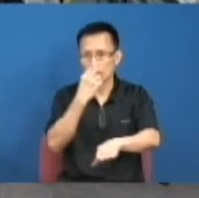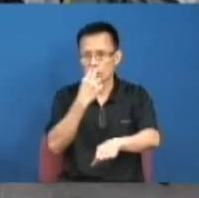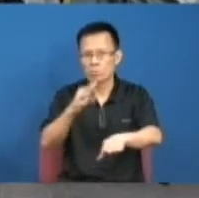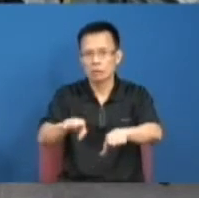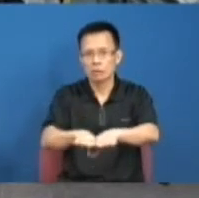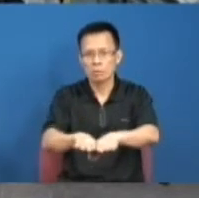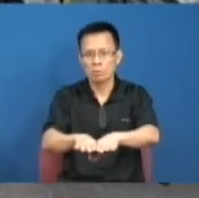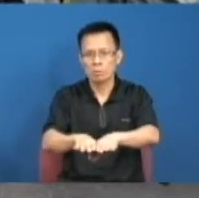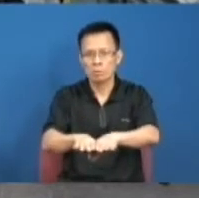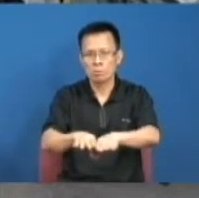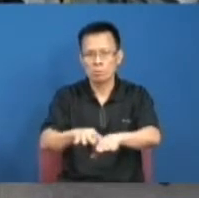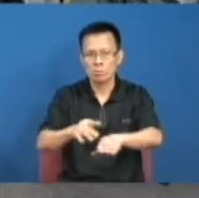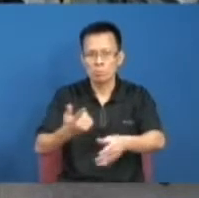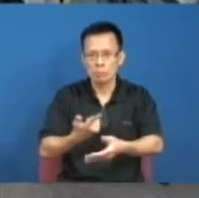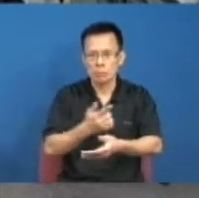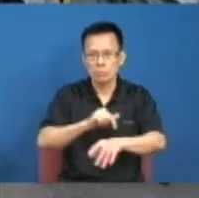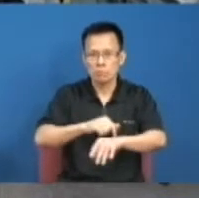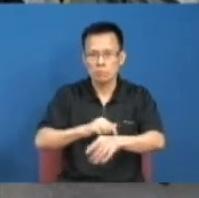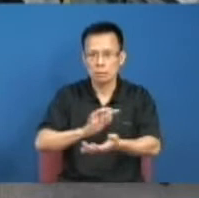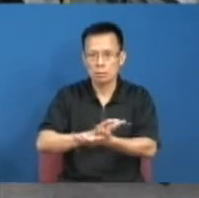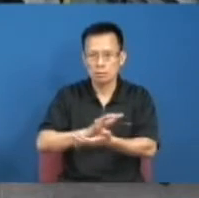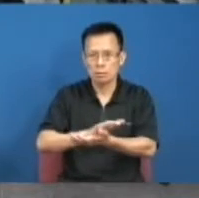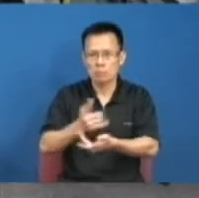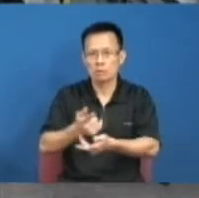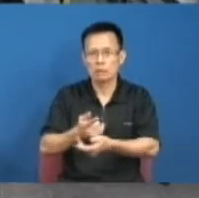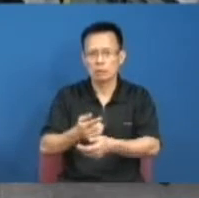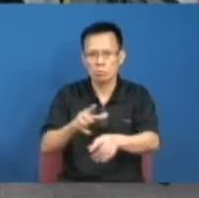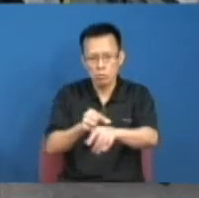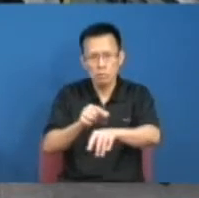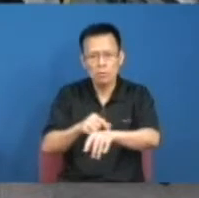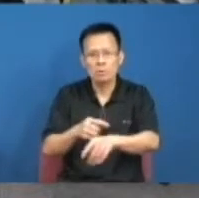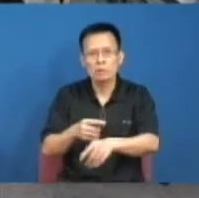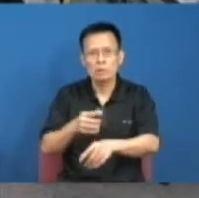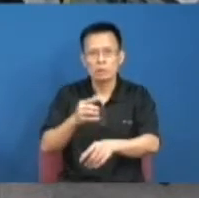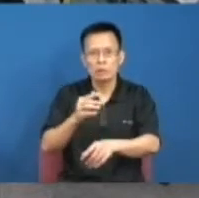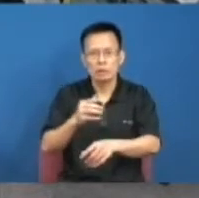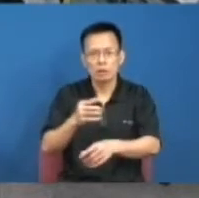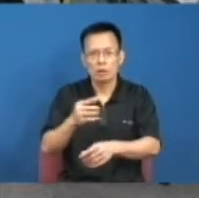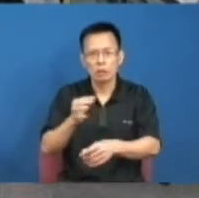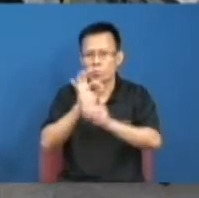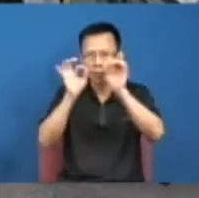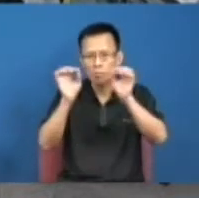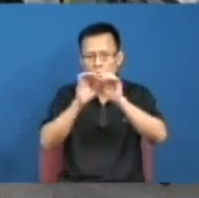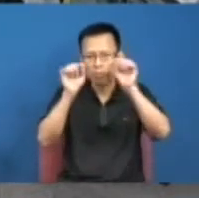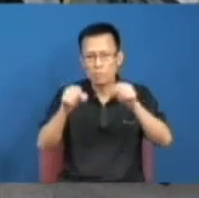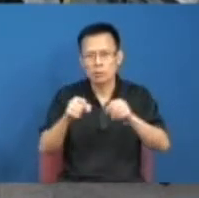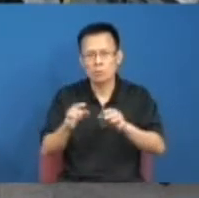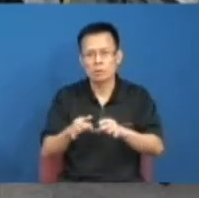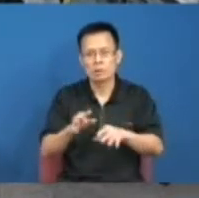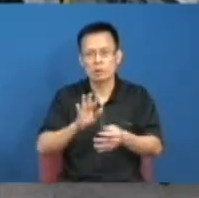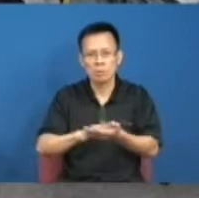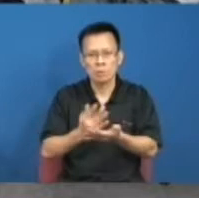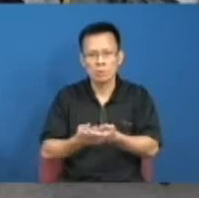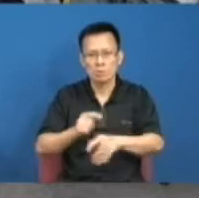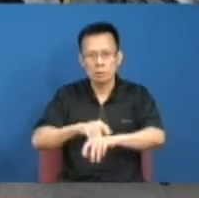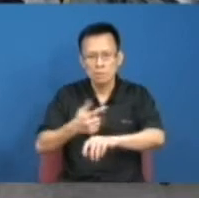日子耐咗，當時你做完之後短時間可能冇事，日子耐咗可能嗰啲咁啊薄口位，瓦仔